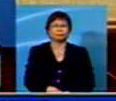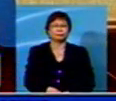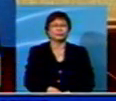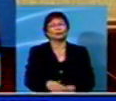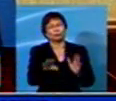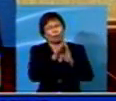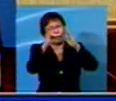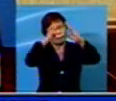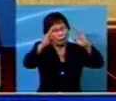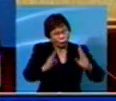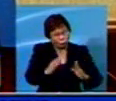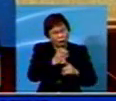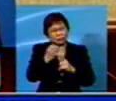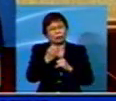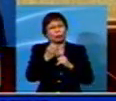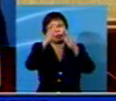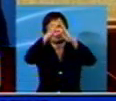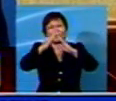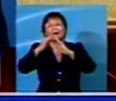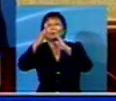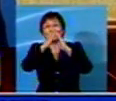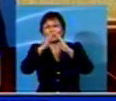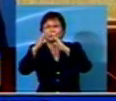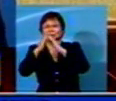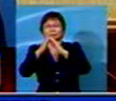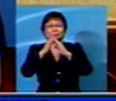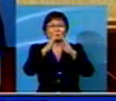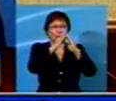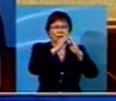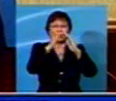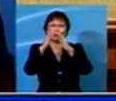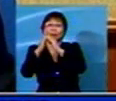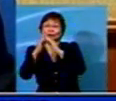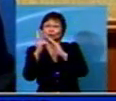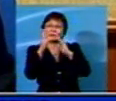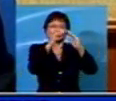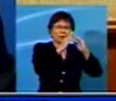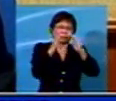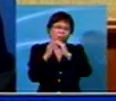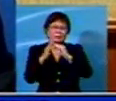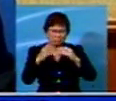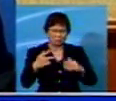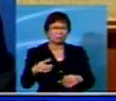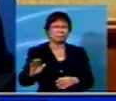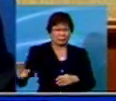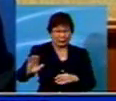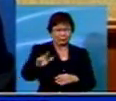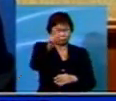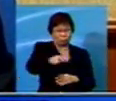Banglo mahupun semid yang mewah mereka akan membuat perancangan dulu